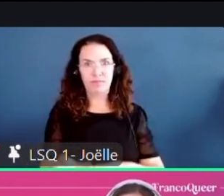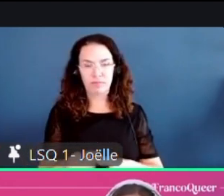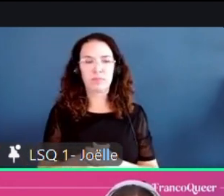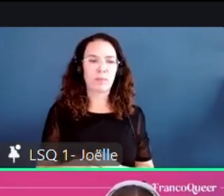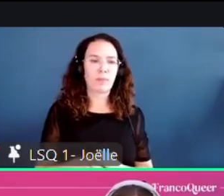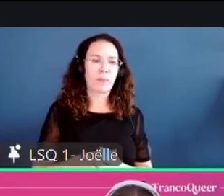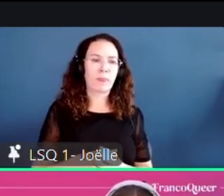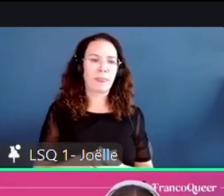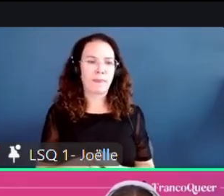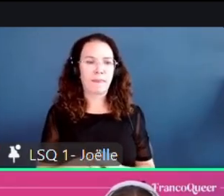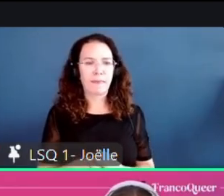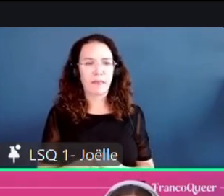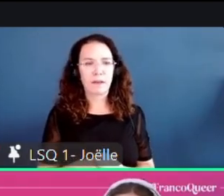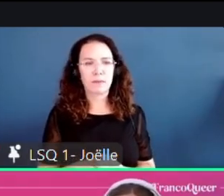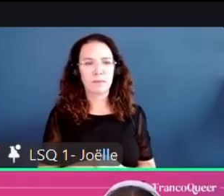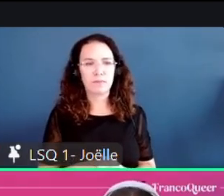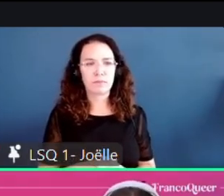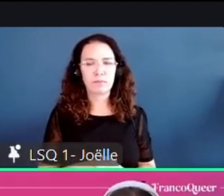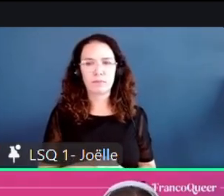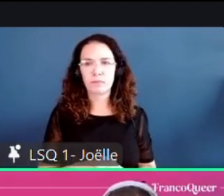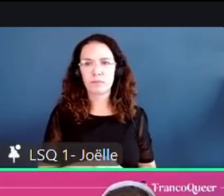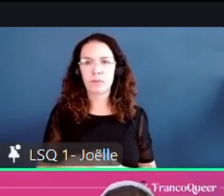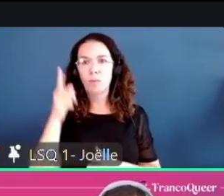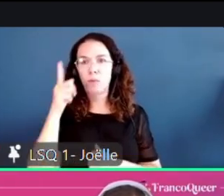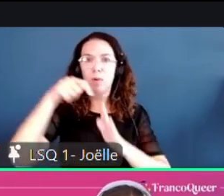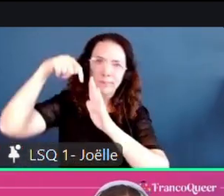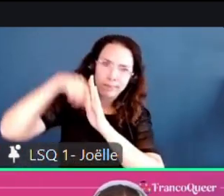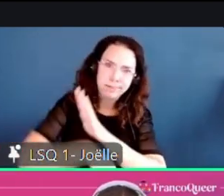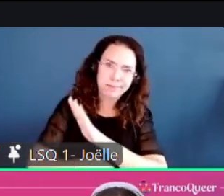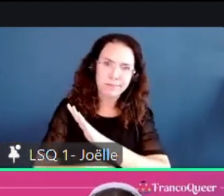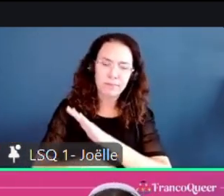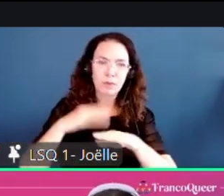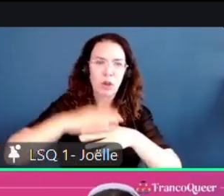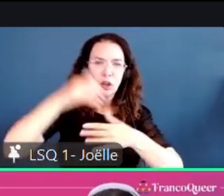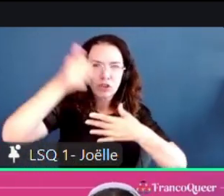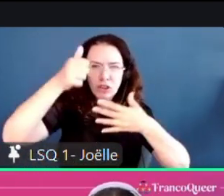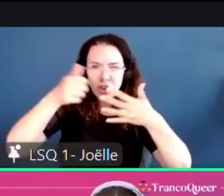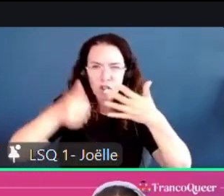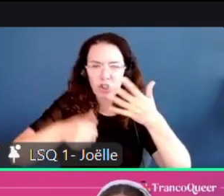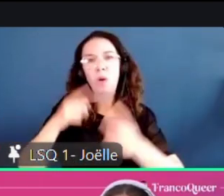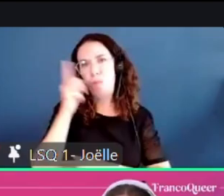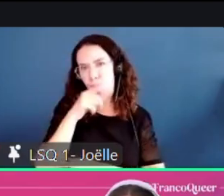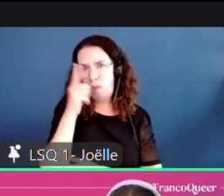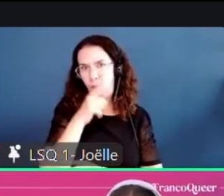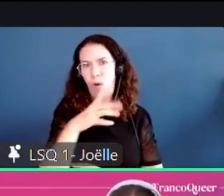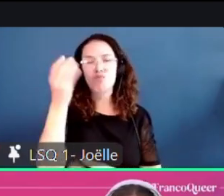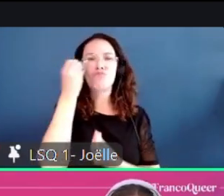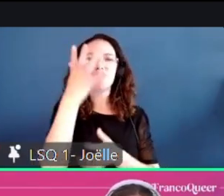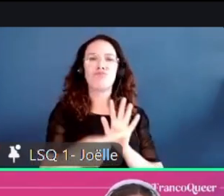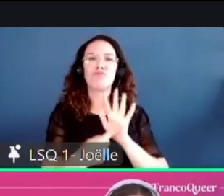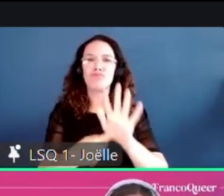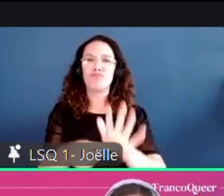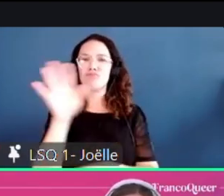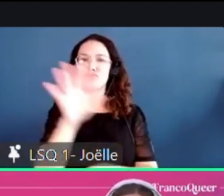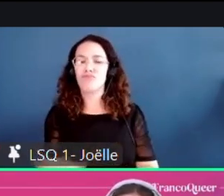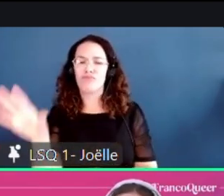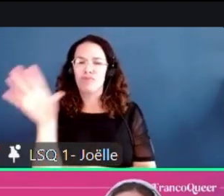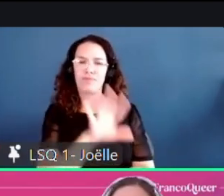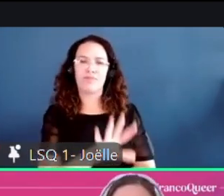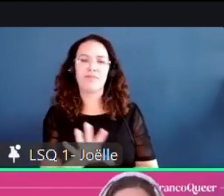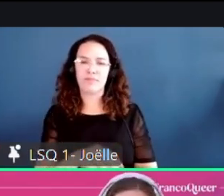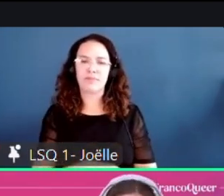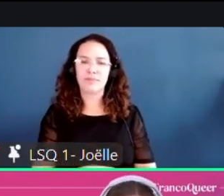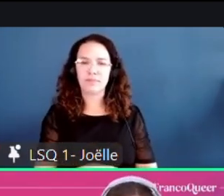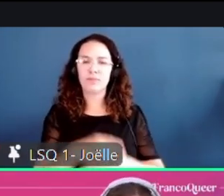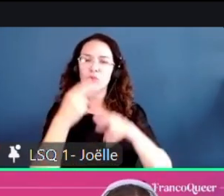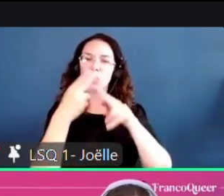vraiment, faire un deep dive exhaustif sur chacun de ces domaines d'action. Notre objectif, c'est de donner